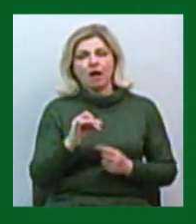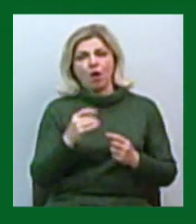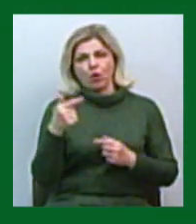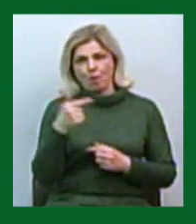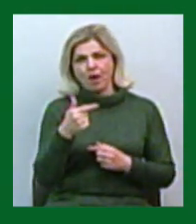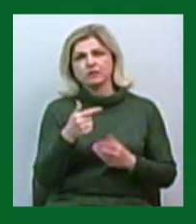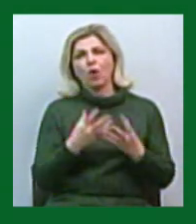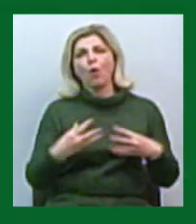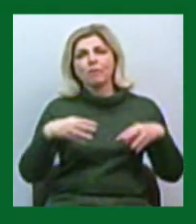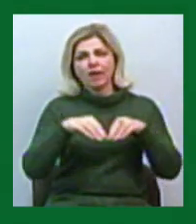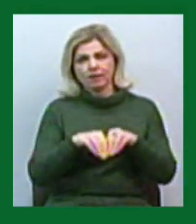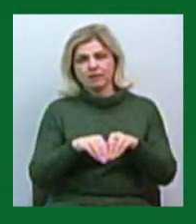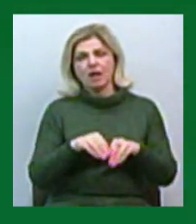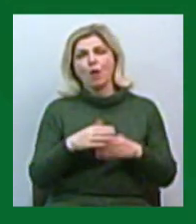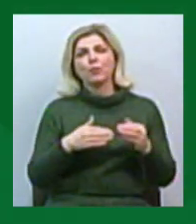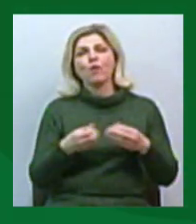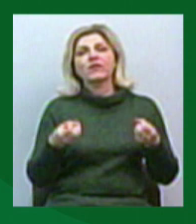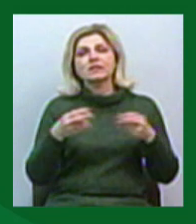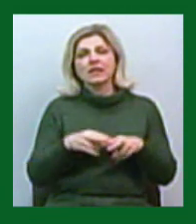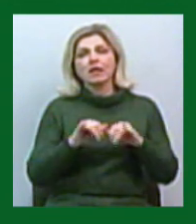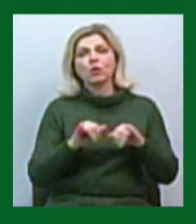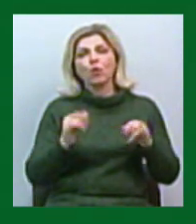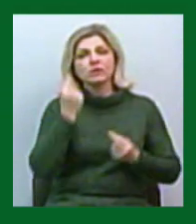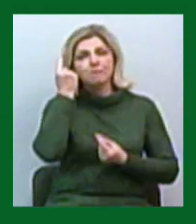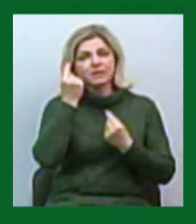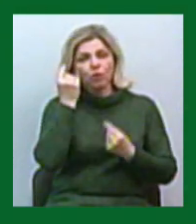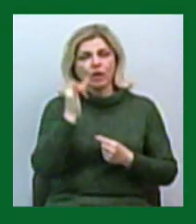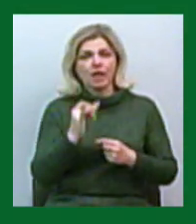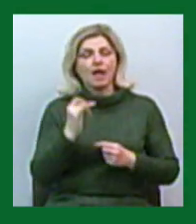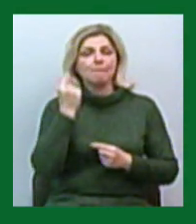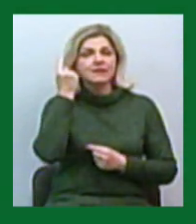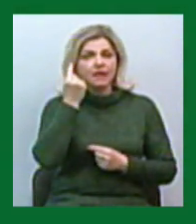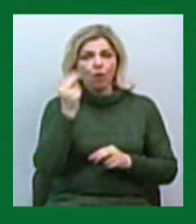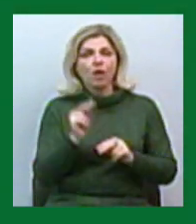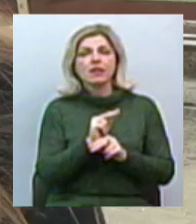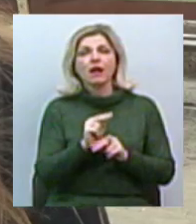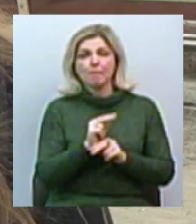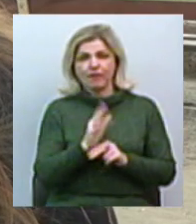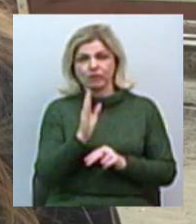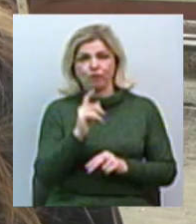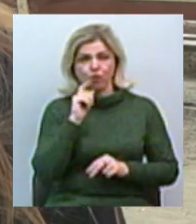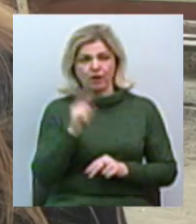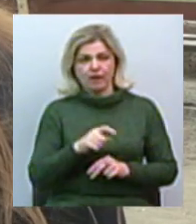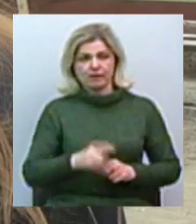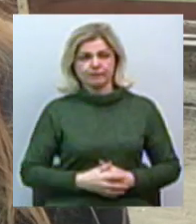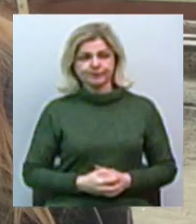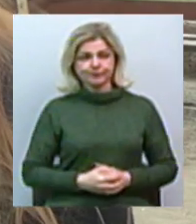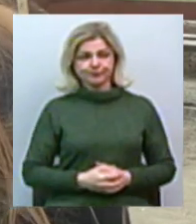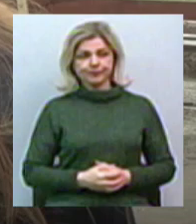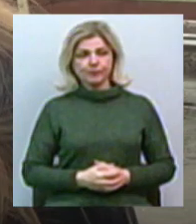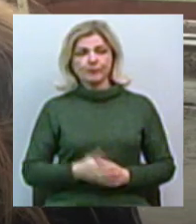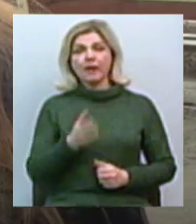об'єднання «Асоціація професійного розвитку психологів та психотерапевтів в Україні». Ми